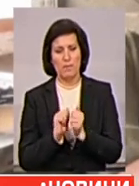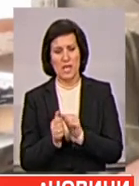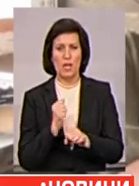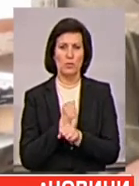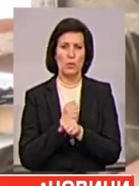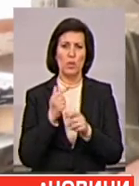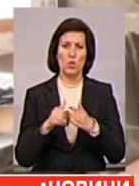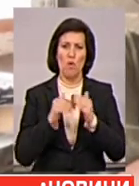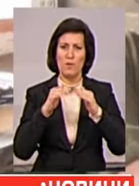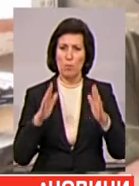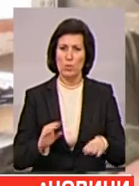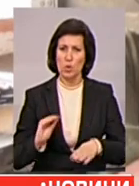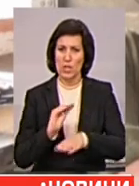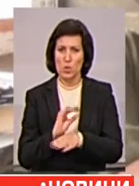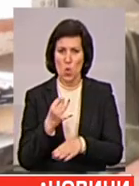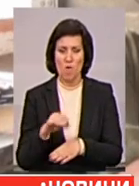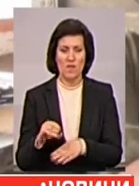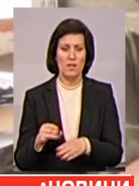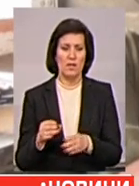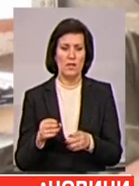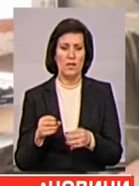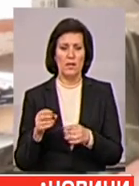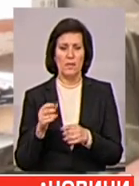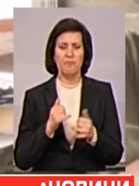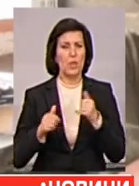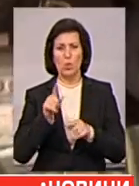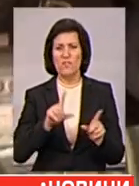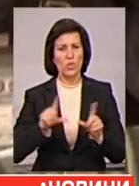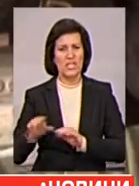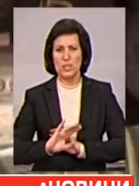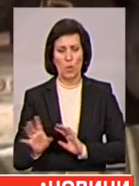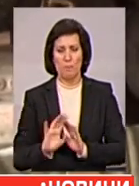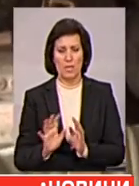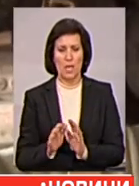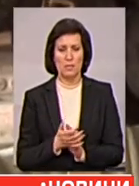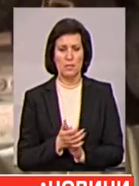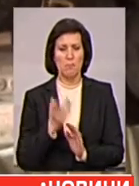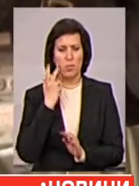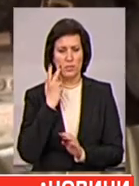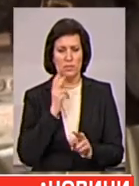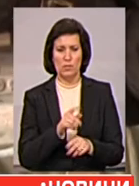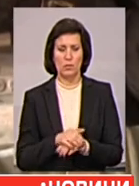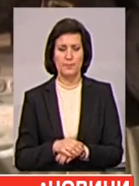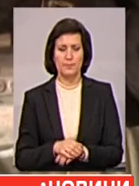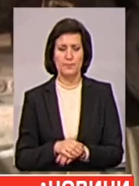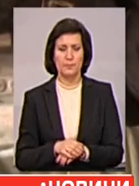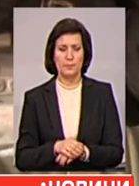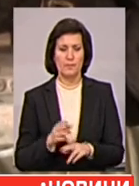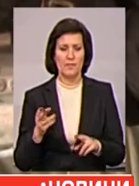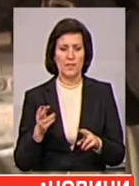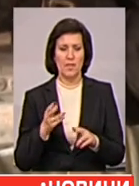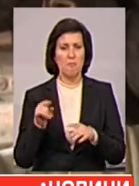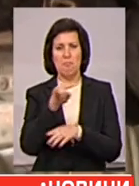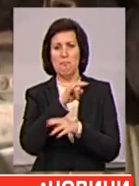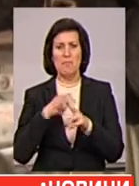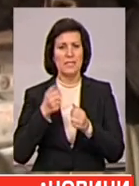ще один новий пост додатковий. Нікуди вони не собираються. Постійно безпілотники, постійно. Без